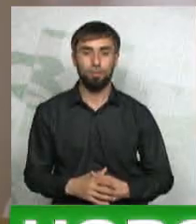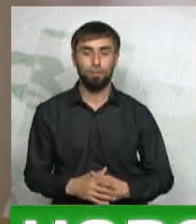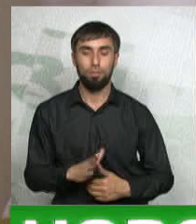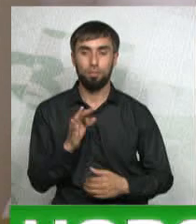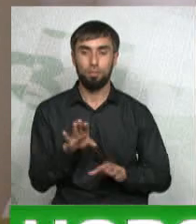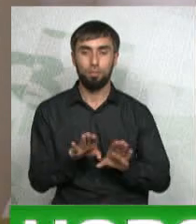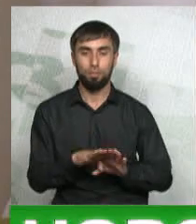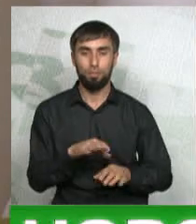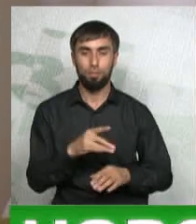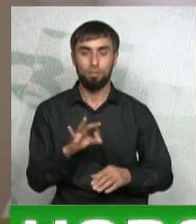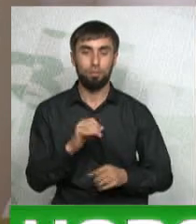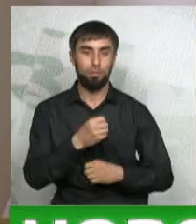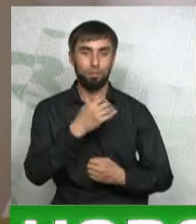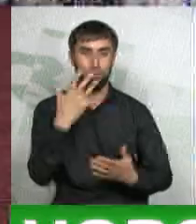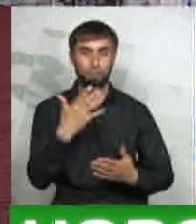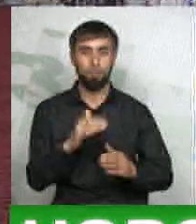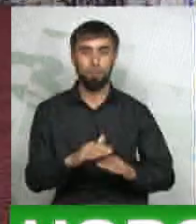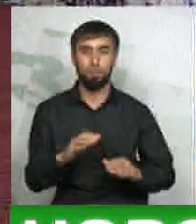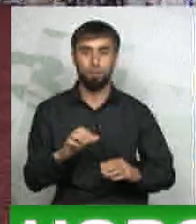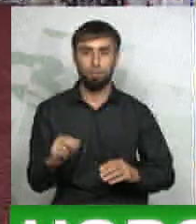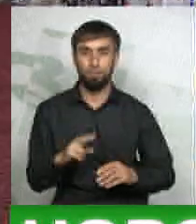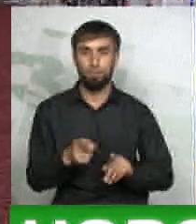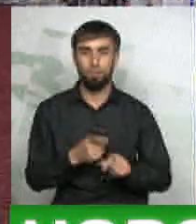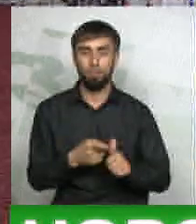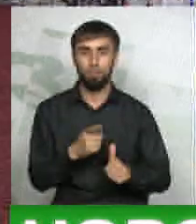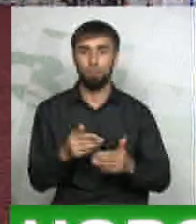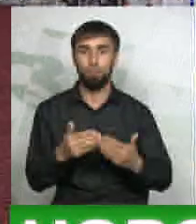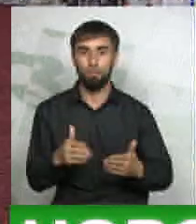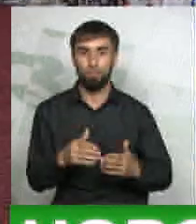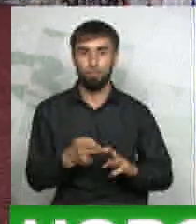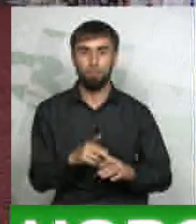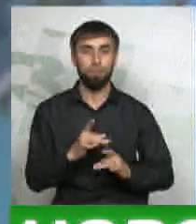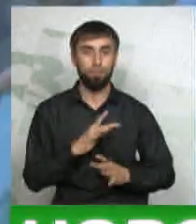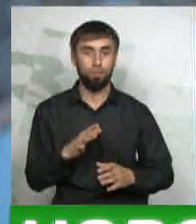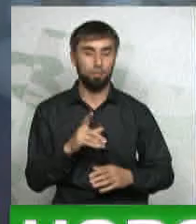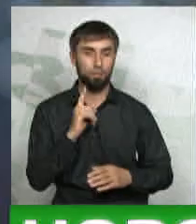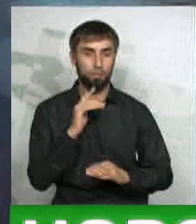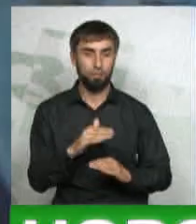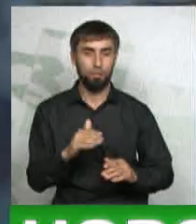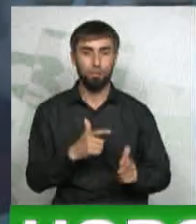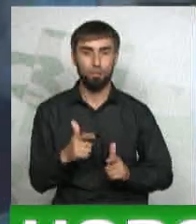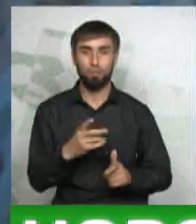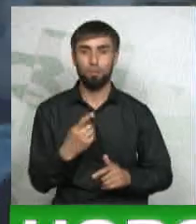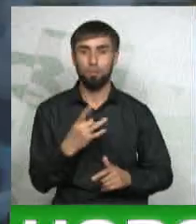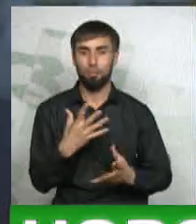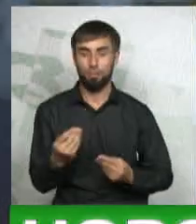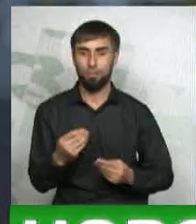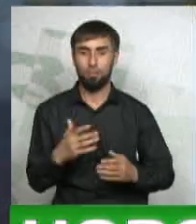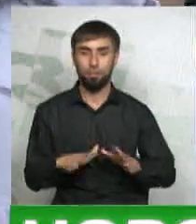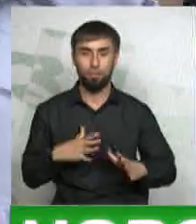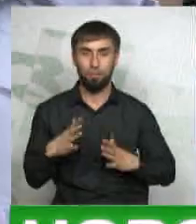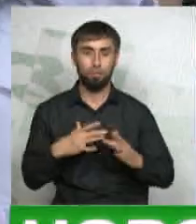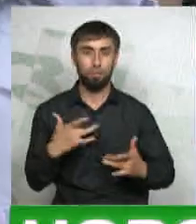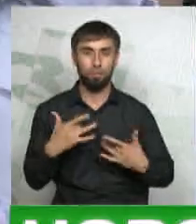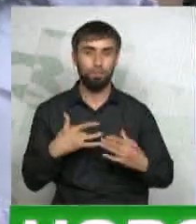Вот так торжественно и ярко дошколята празднуют свой первый в жизни выпуск. К этому празднику юные непоседы готовились не один день, репетировали